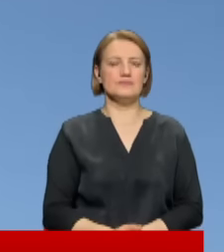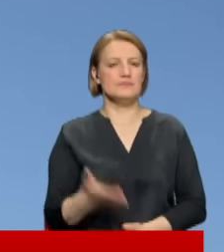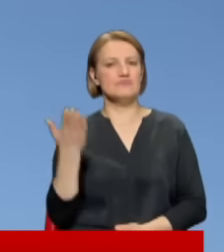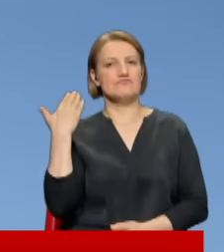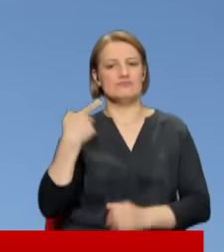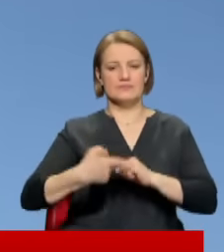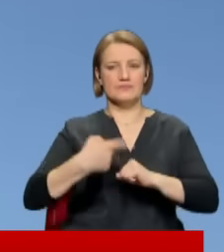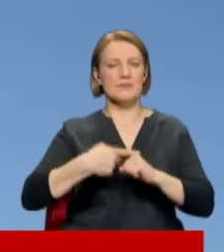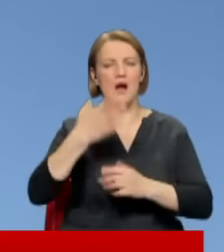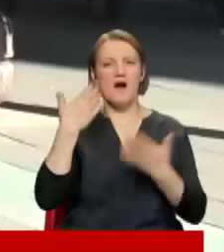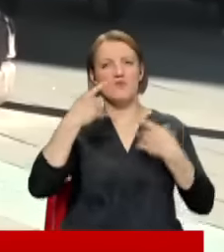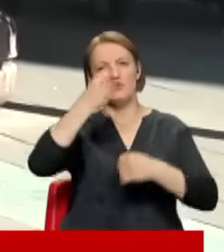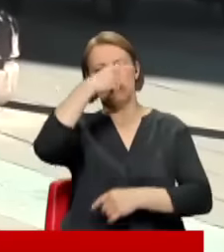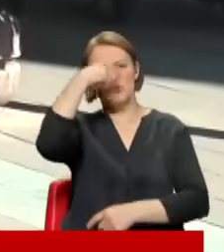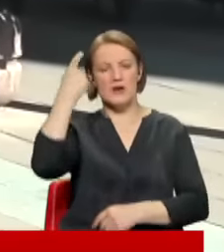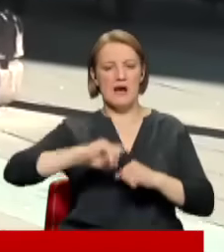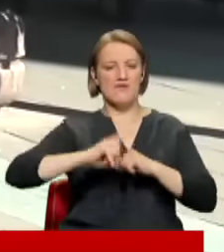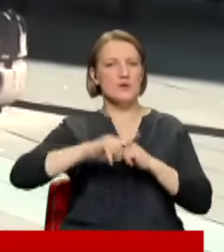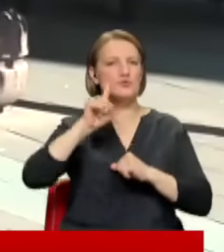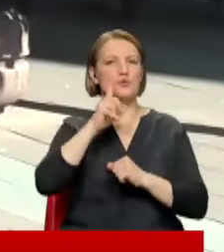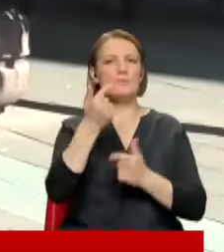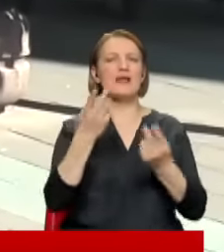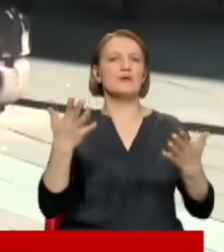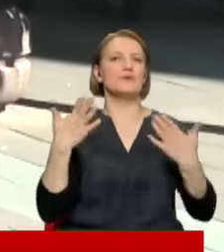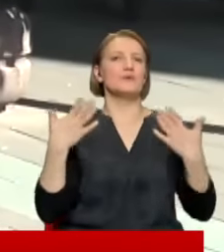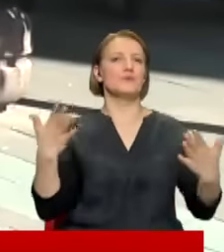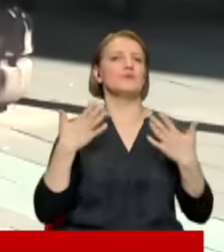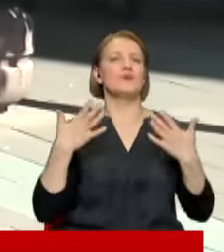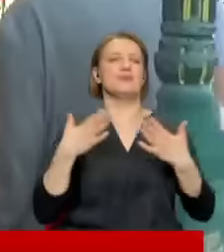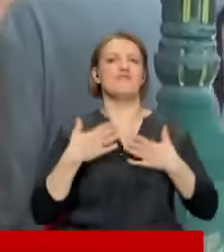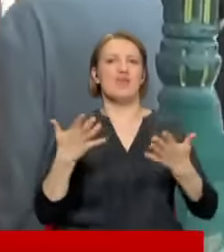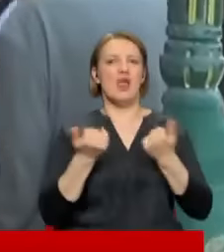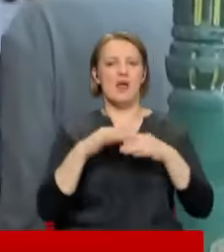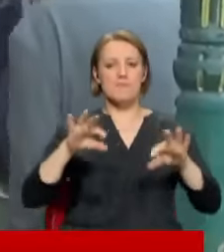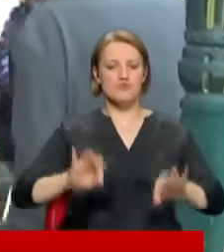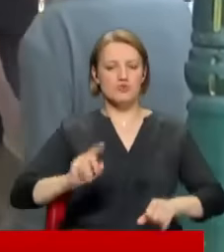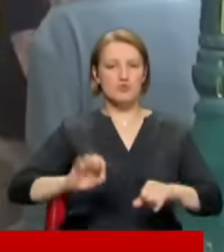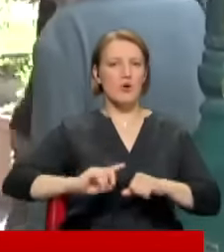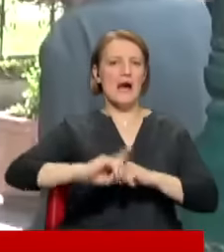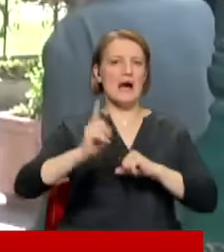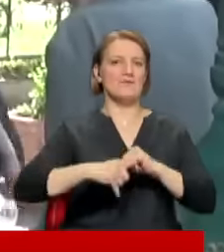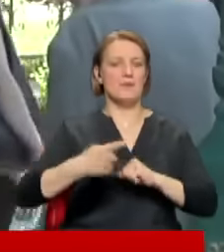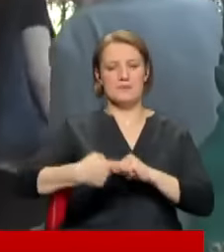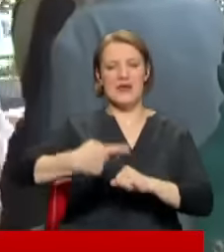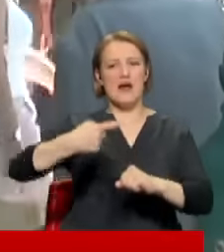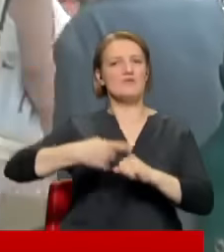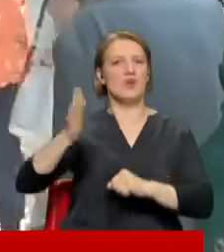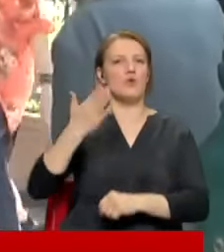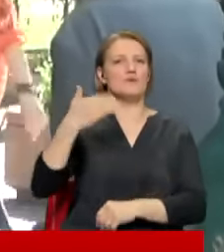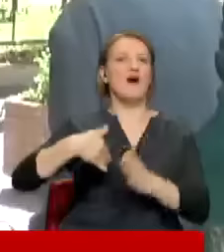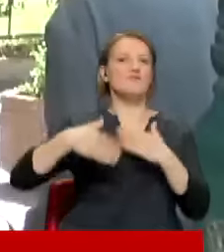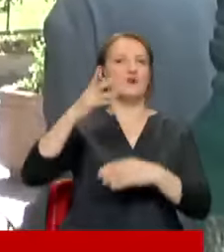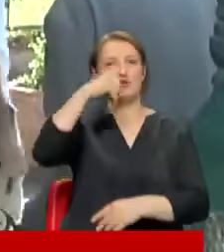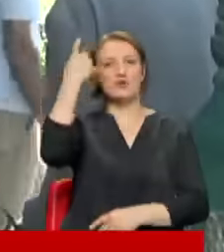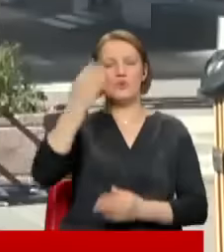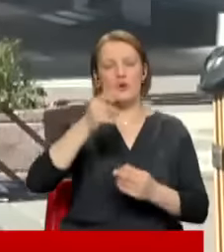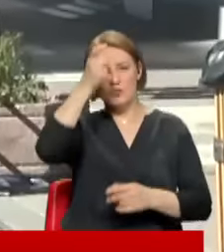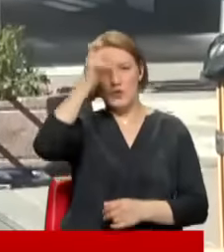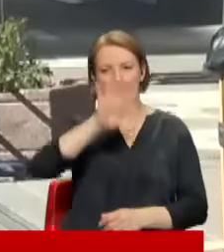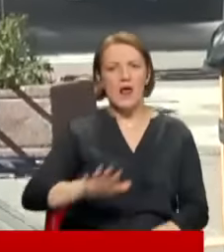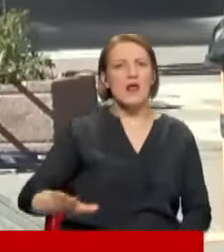Geçtiğimiz hafta hava çok sıcaktı. Hafta sonu biraz olsun rüzgar nefes aldırdı. Bugün ve bu hafta ise geçen haftadan da sıcak olacak. Yurt